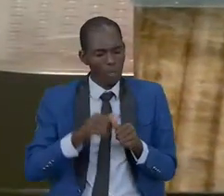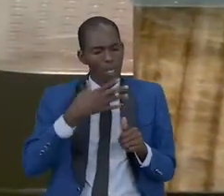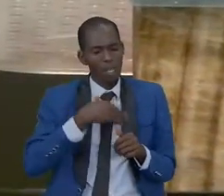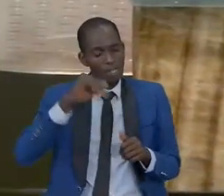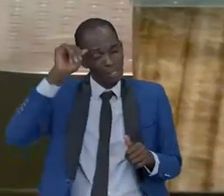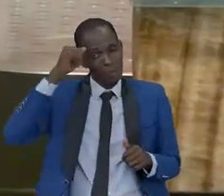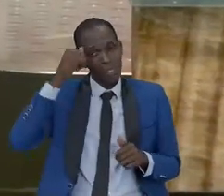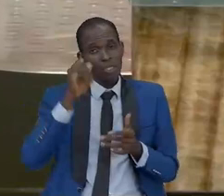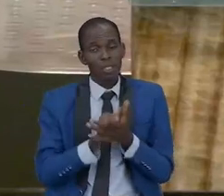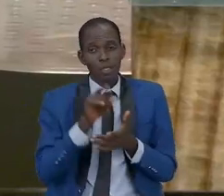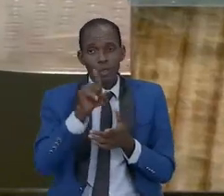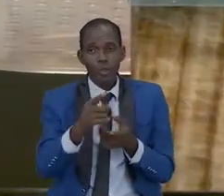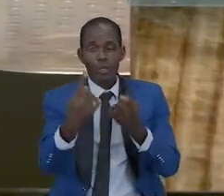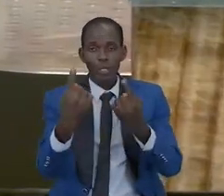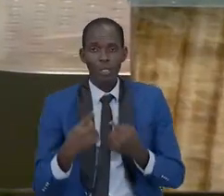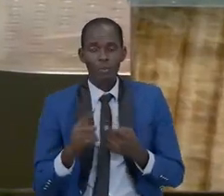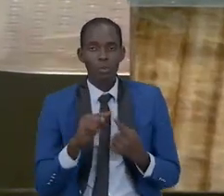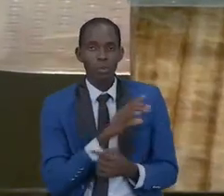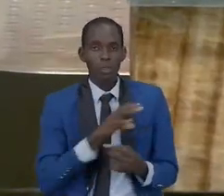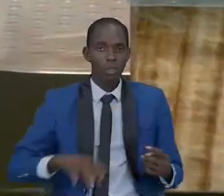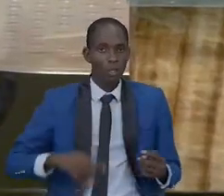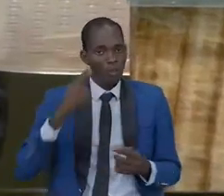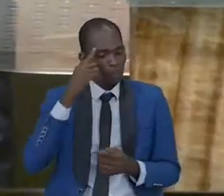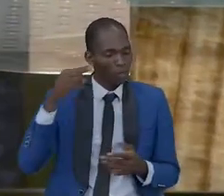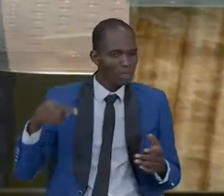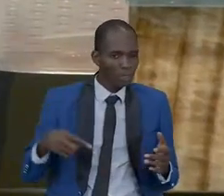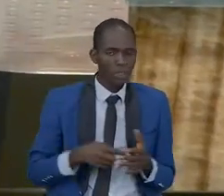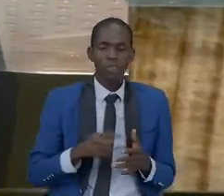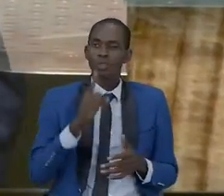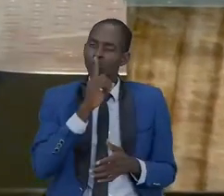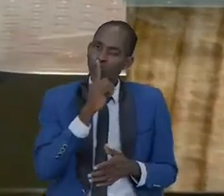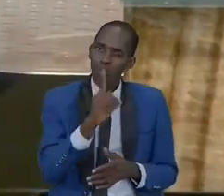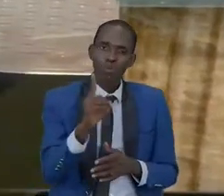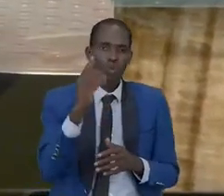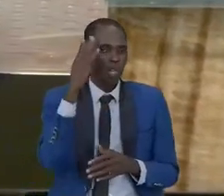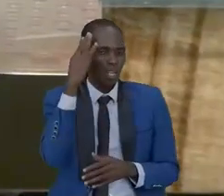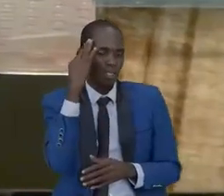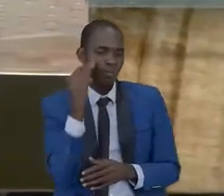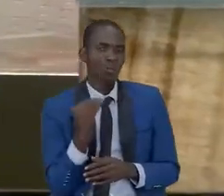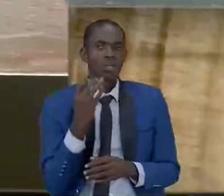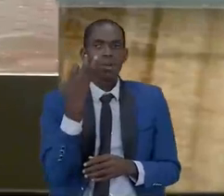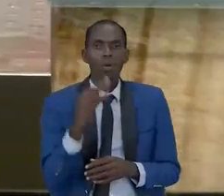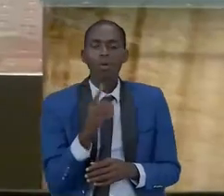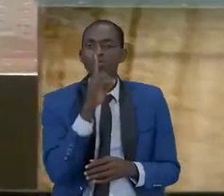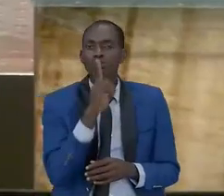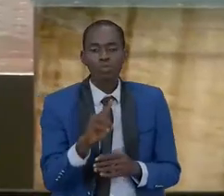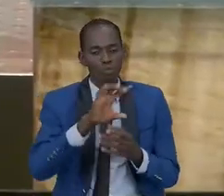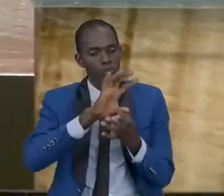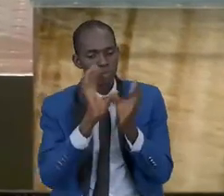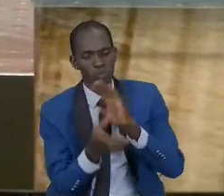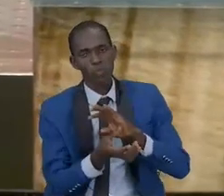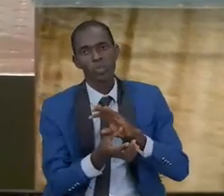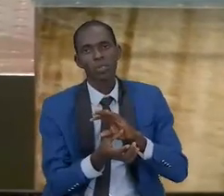vous souvenez de ce jour où vous êtes venus à Christ que voici cette expérience définie ces produits à moi